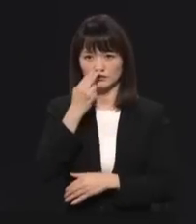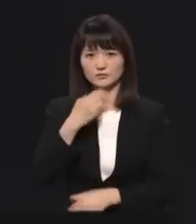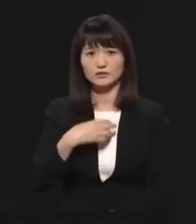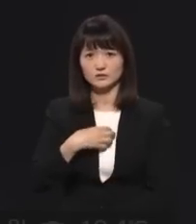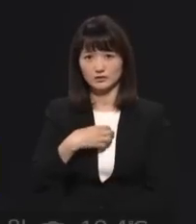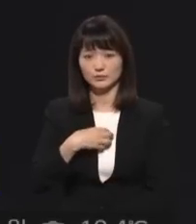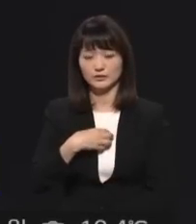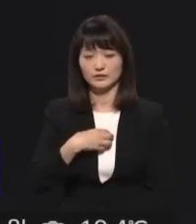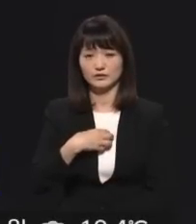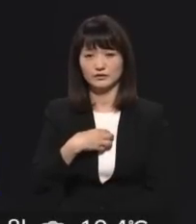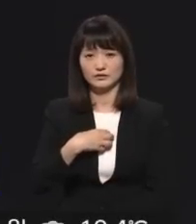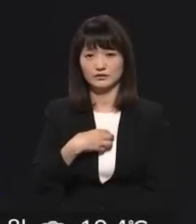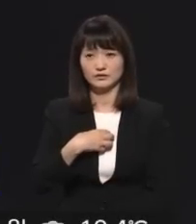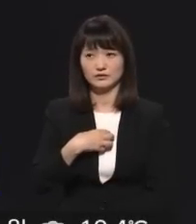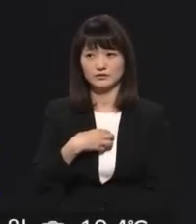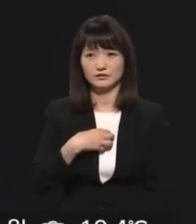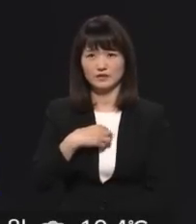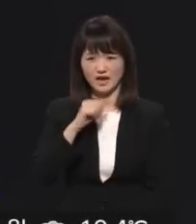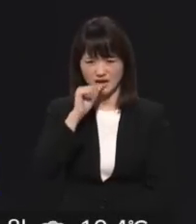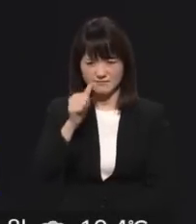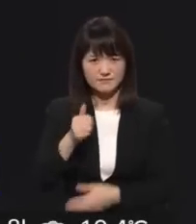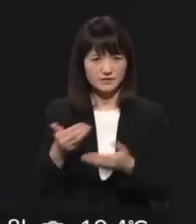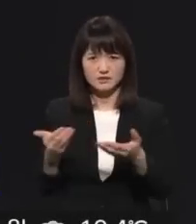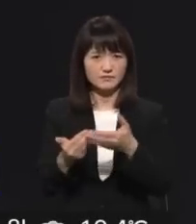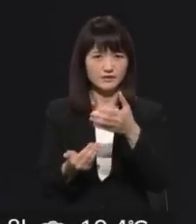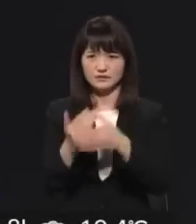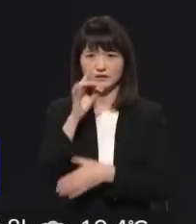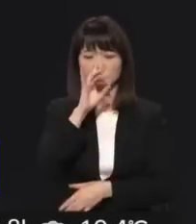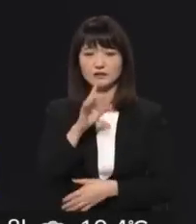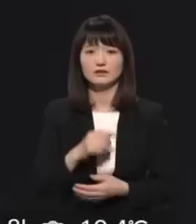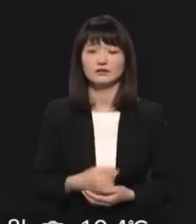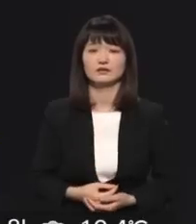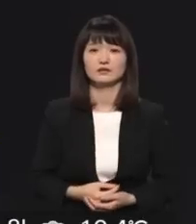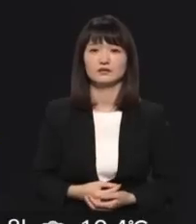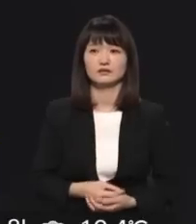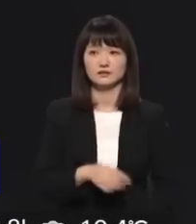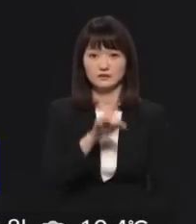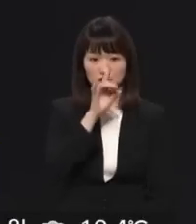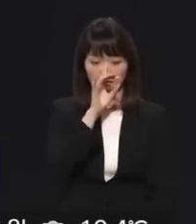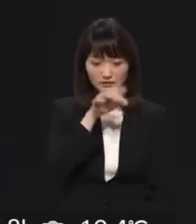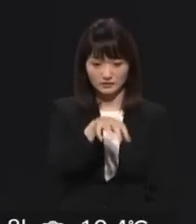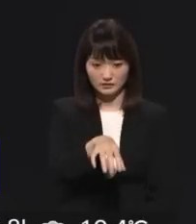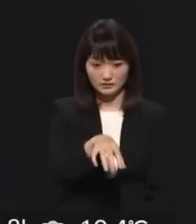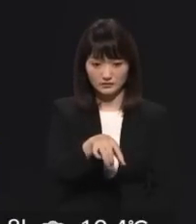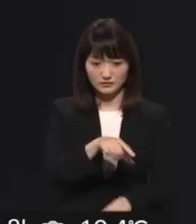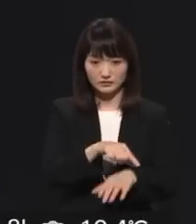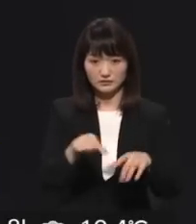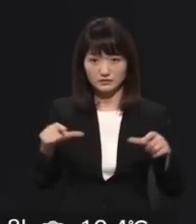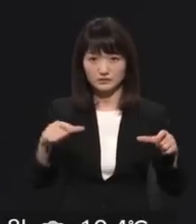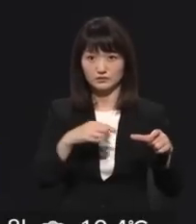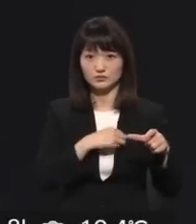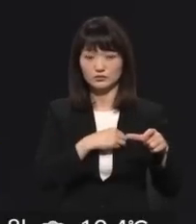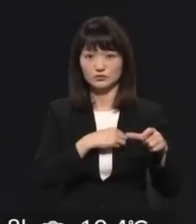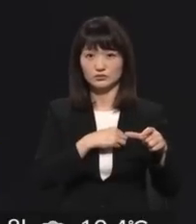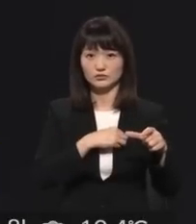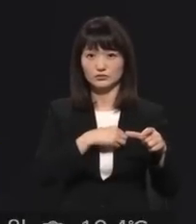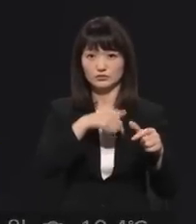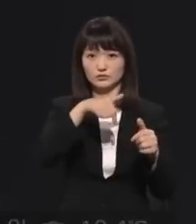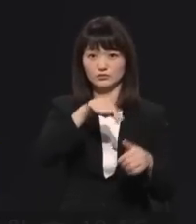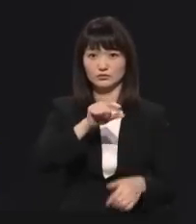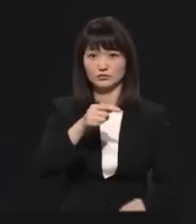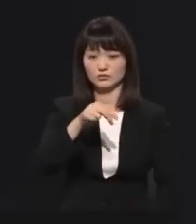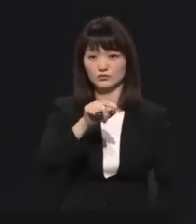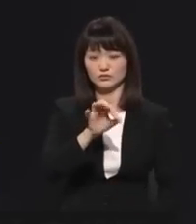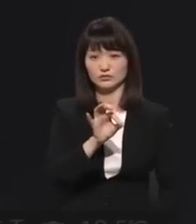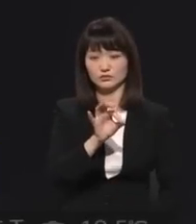일이기 때문에 예. 절대 일어나서는 안 될 일이라고 생각하고 또 강릉이라고 하는 지역구의 국회의원이 권성동 원내대표 아닙니까? 권성동